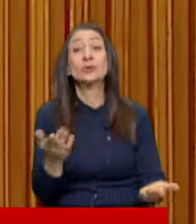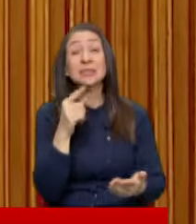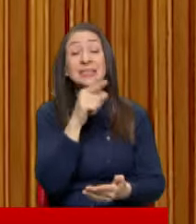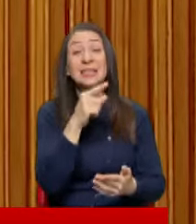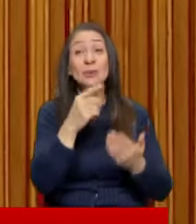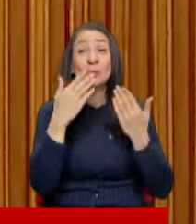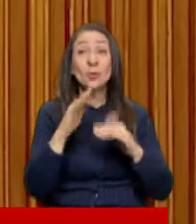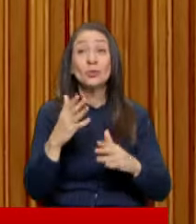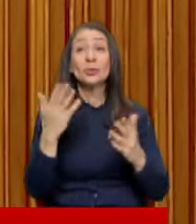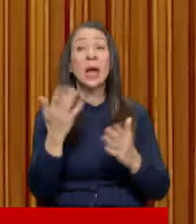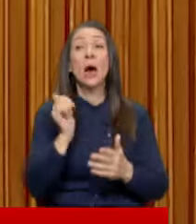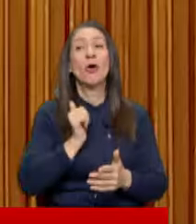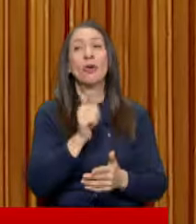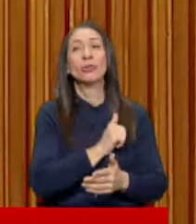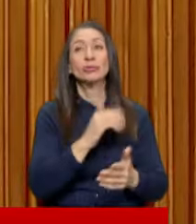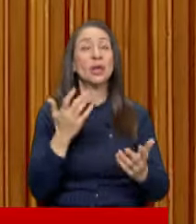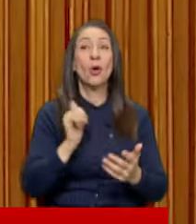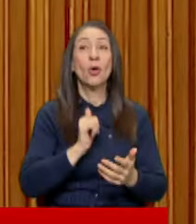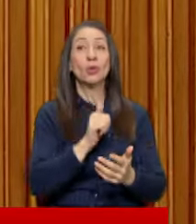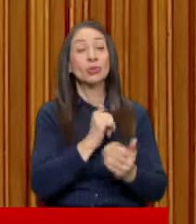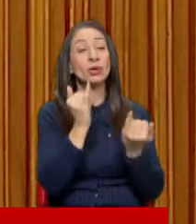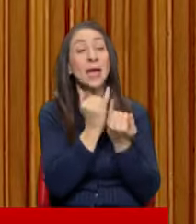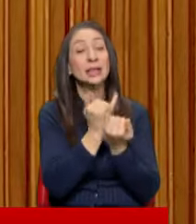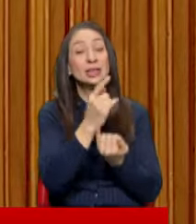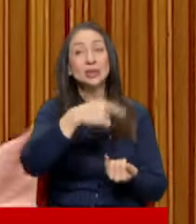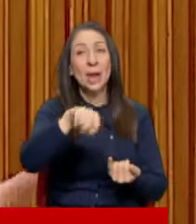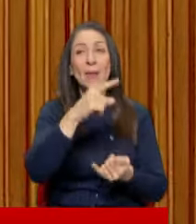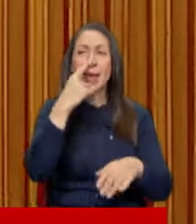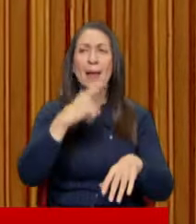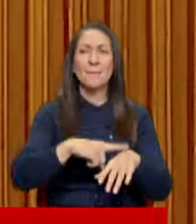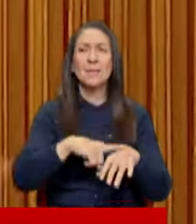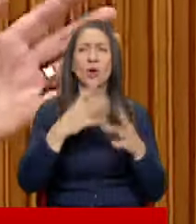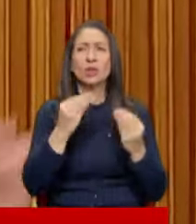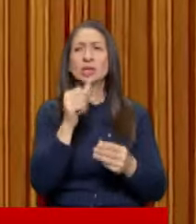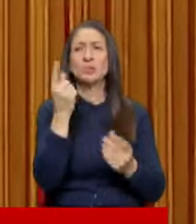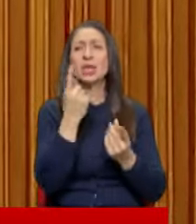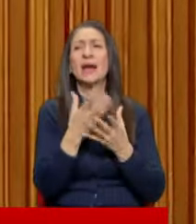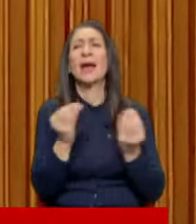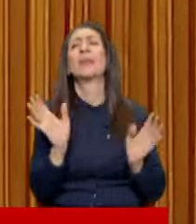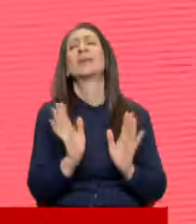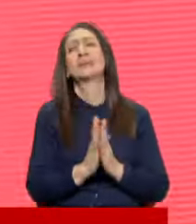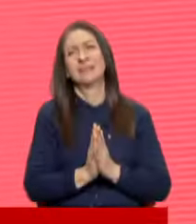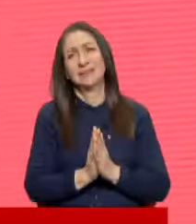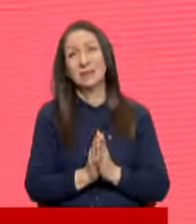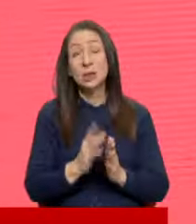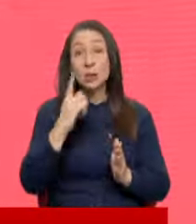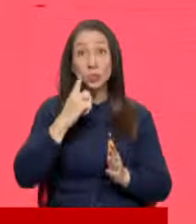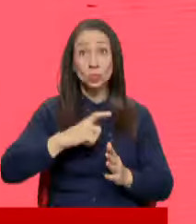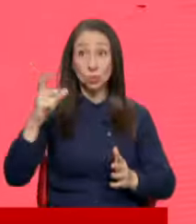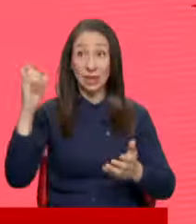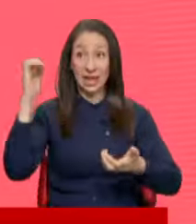senin yokluğunda ne Ordu ne de Ordulu kardeşlerim emin ol hiçbir şey kaybetmez